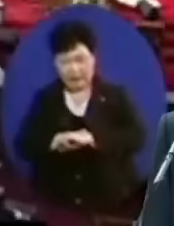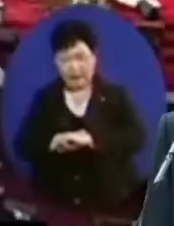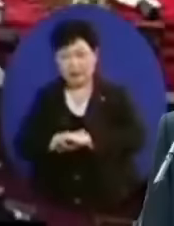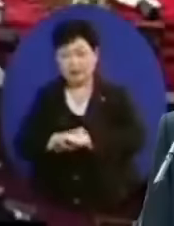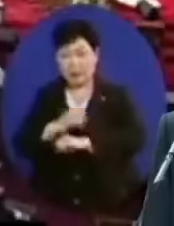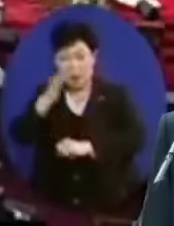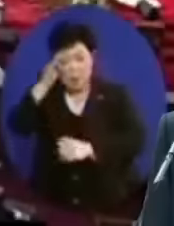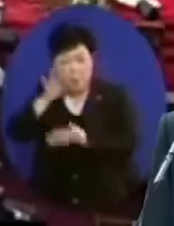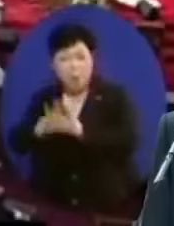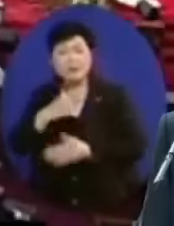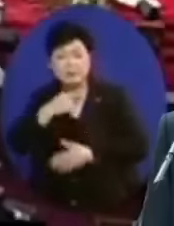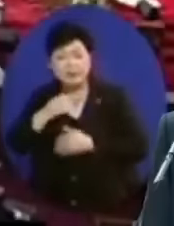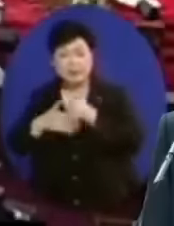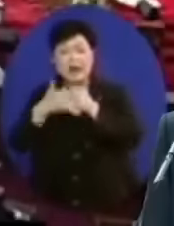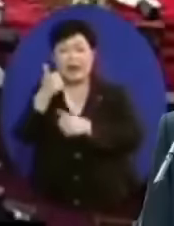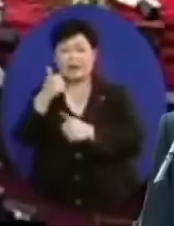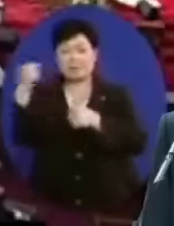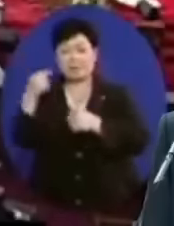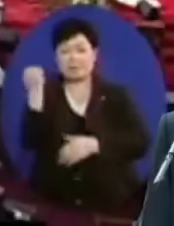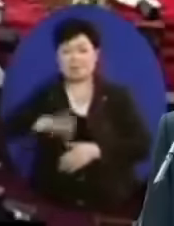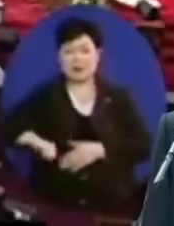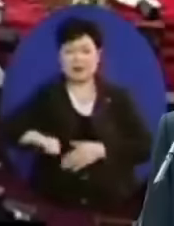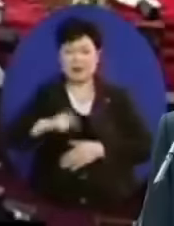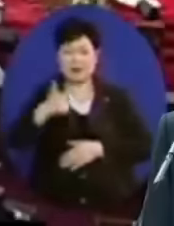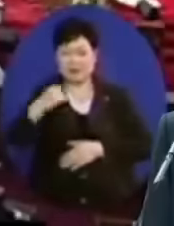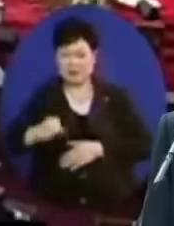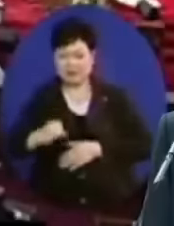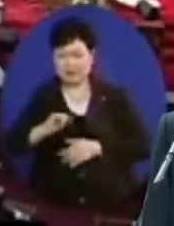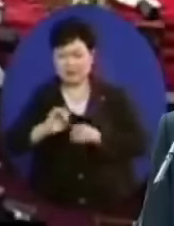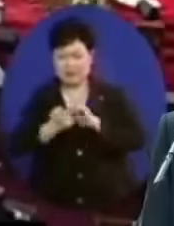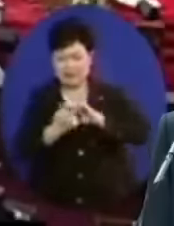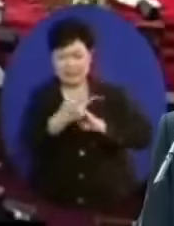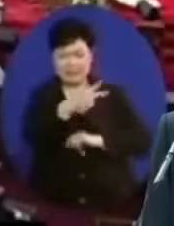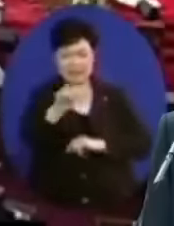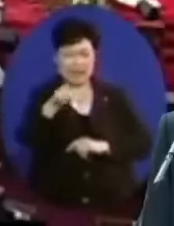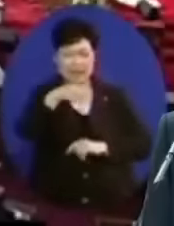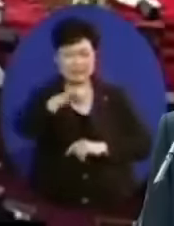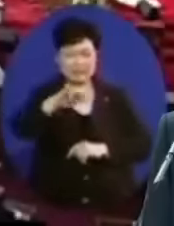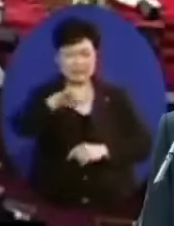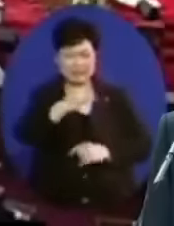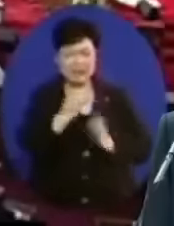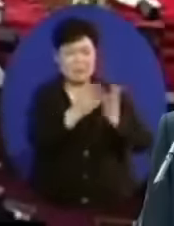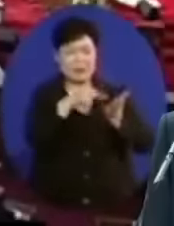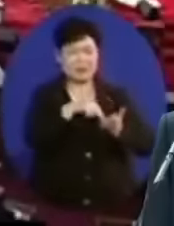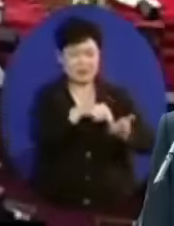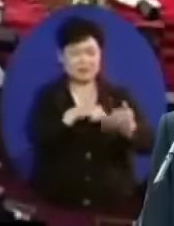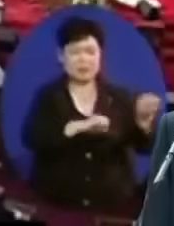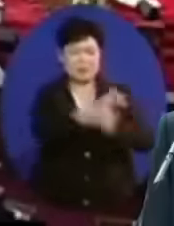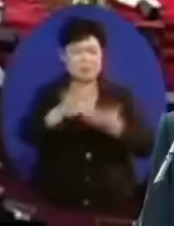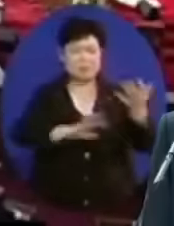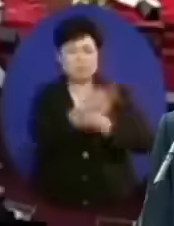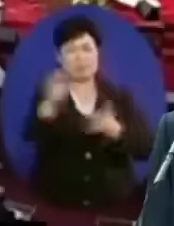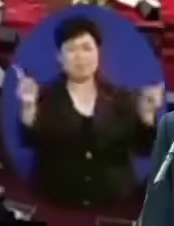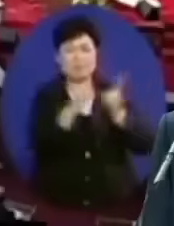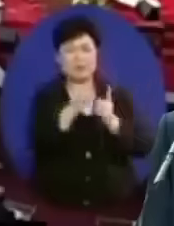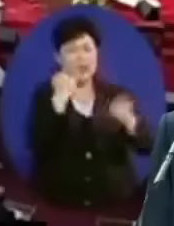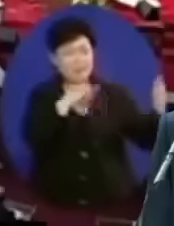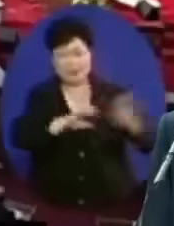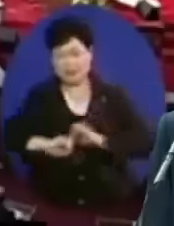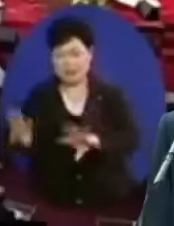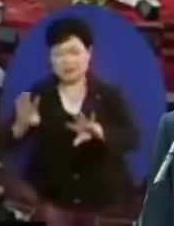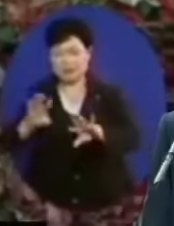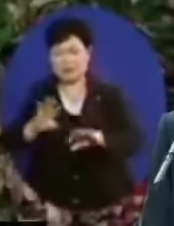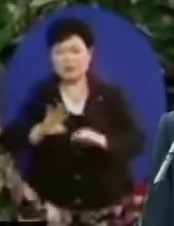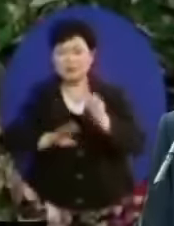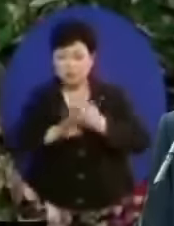싶었습니다. 그래서 하나님의 명령을 거역하고 니느웨로 가는 대신 다시스로 가는 배를 탔다가 풍랑을 만나 바다에 던지셨습니다. 그